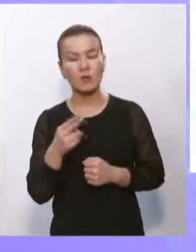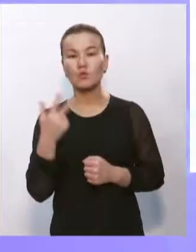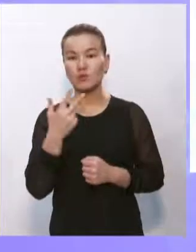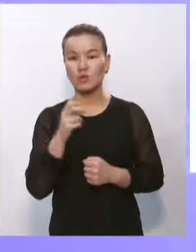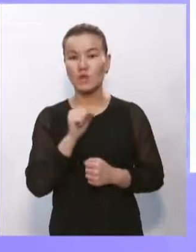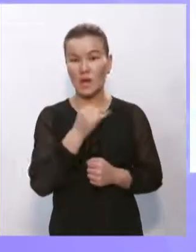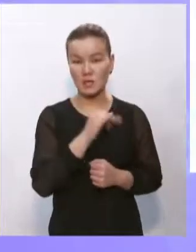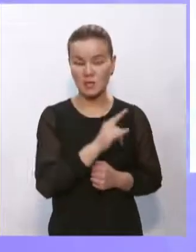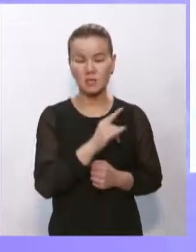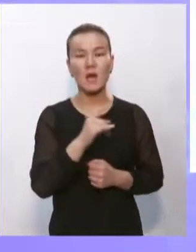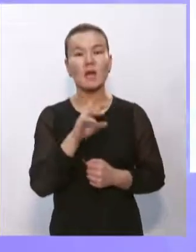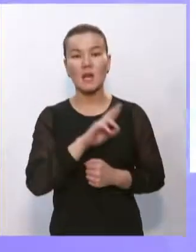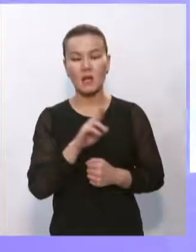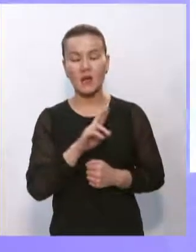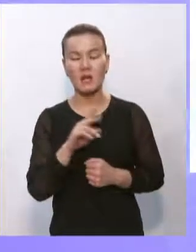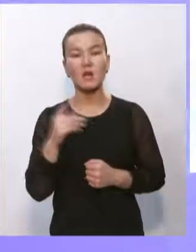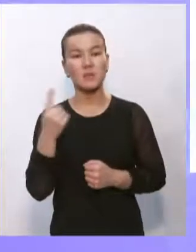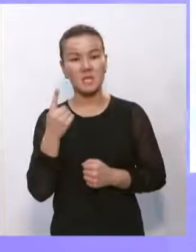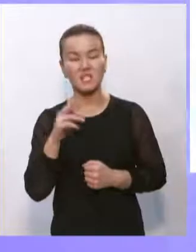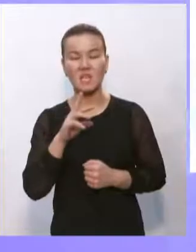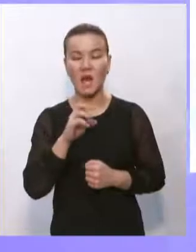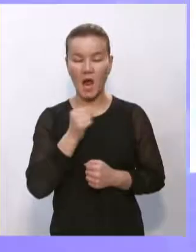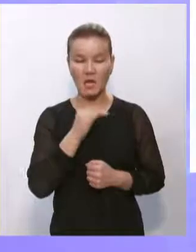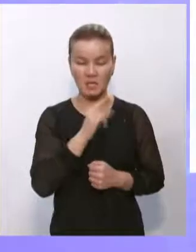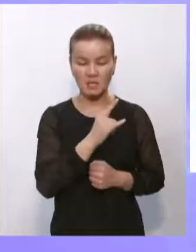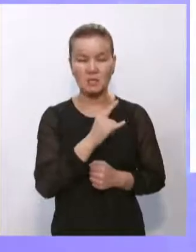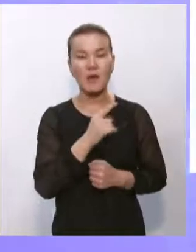айы январь, 1-тин айы февраль.